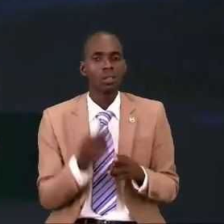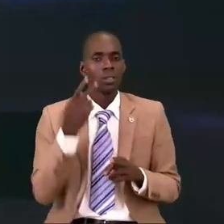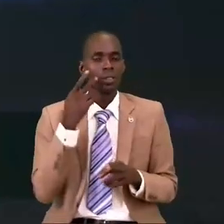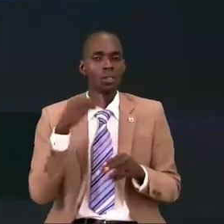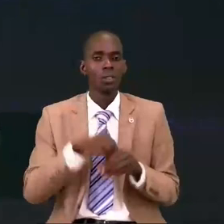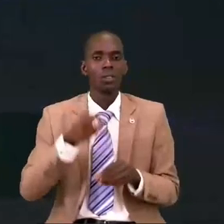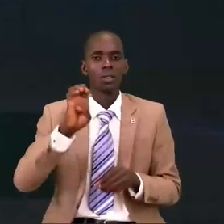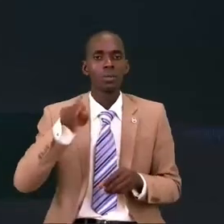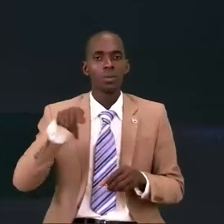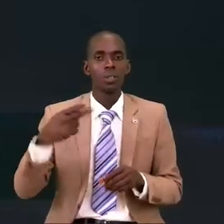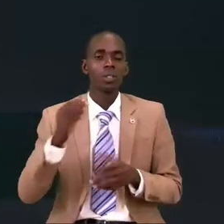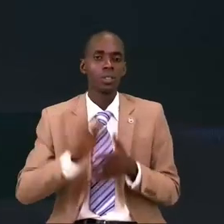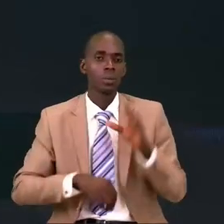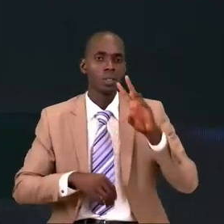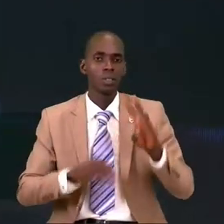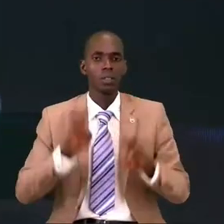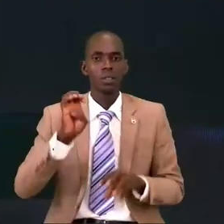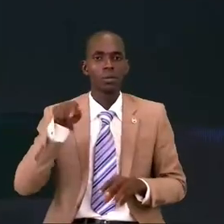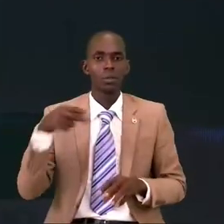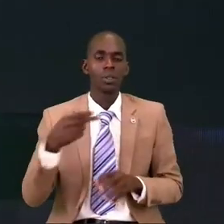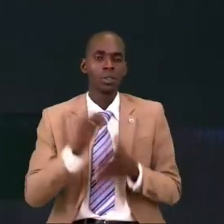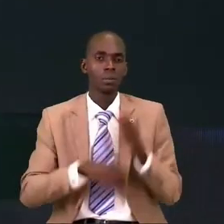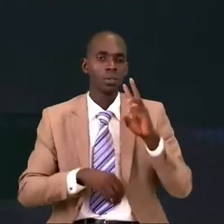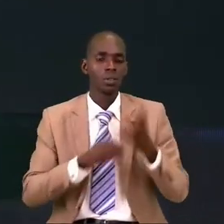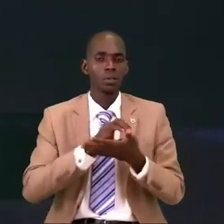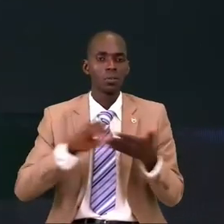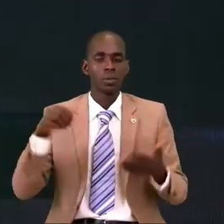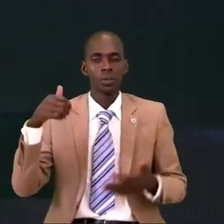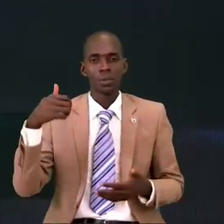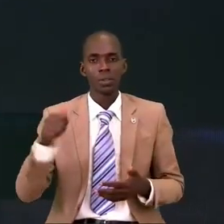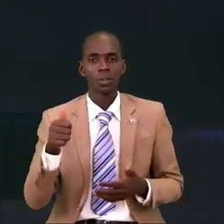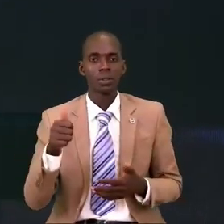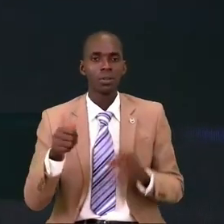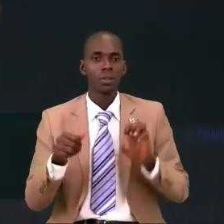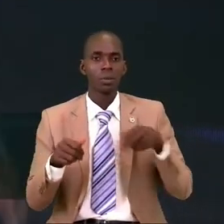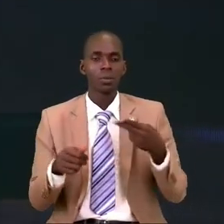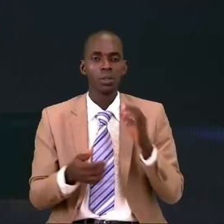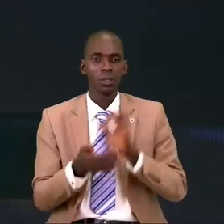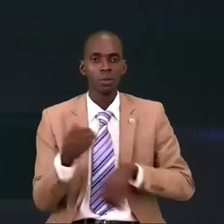Éphésiens 6, verset 10. Aidez.